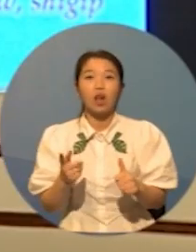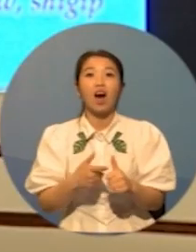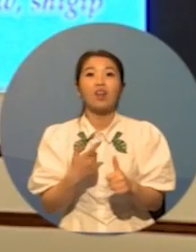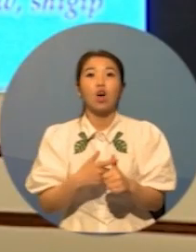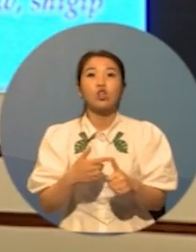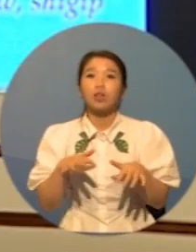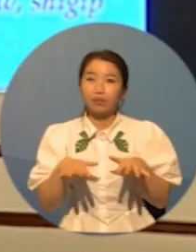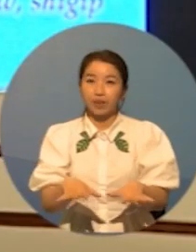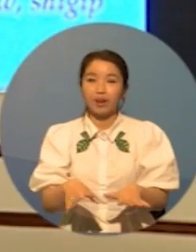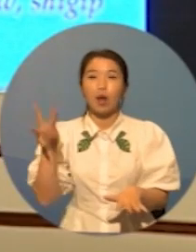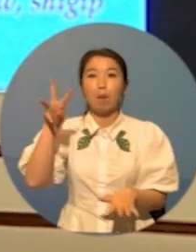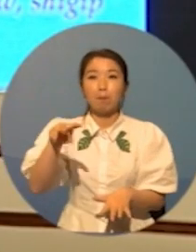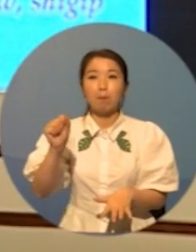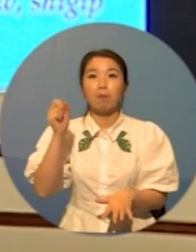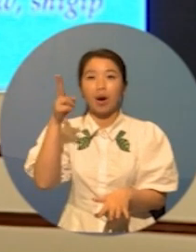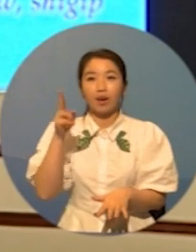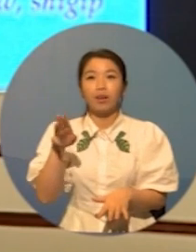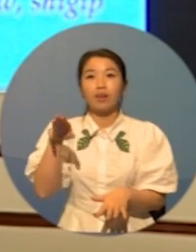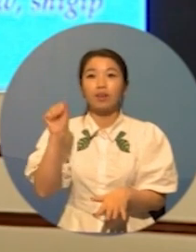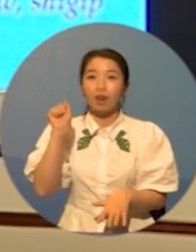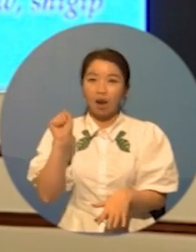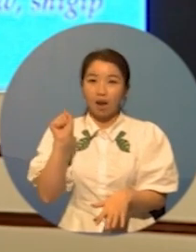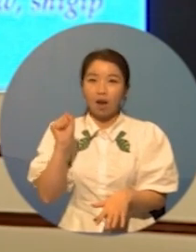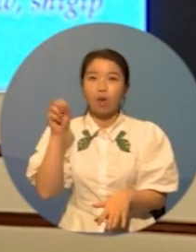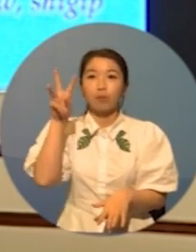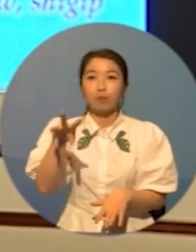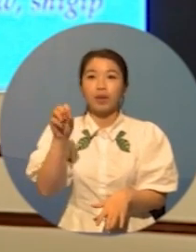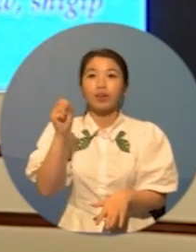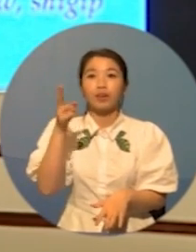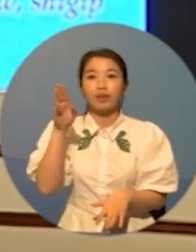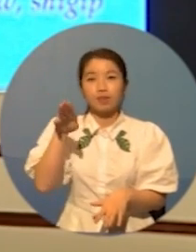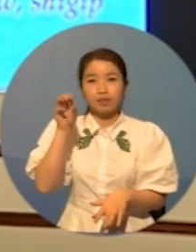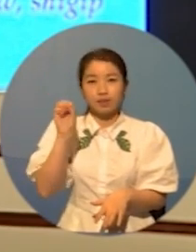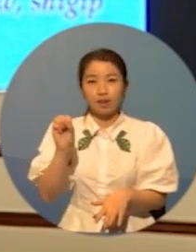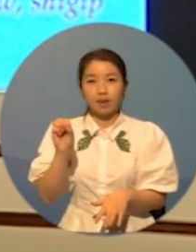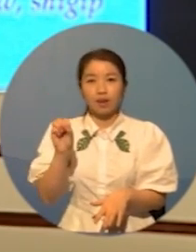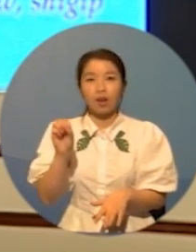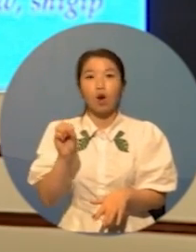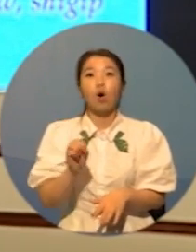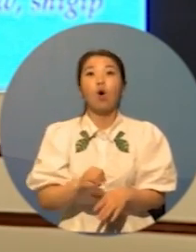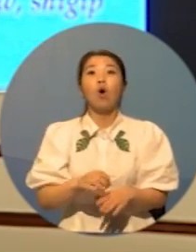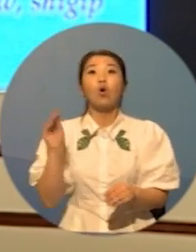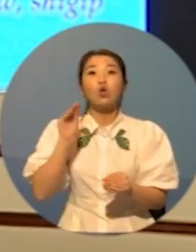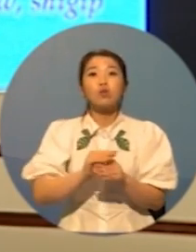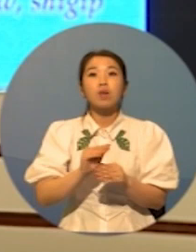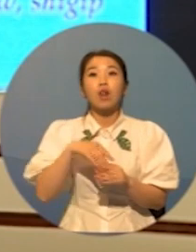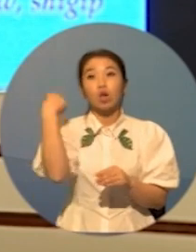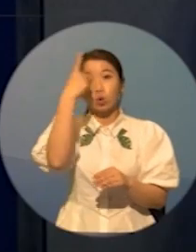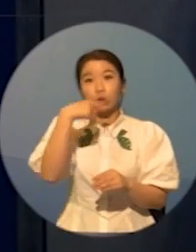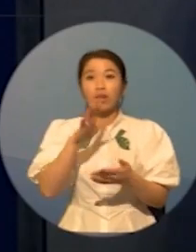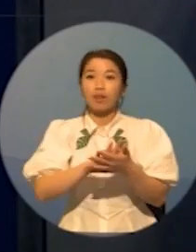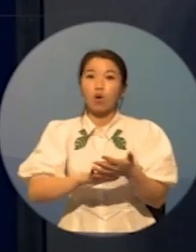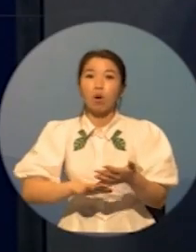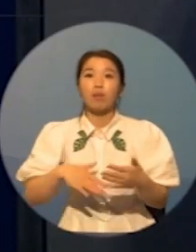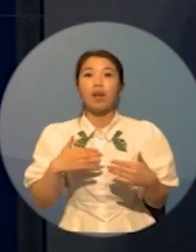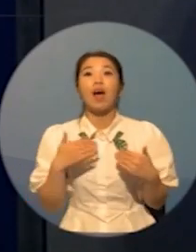Атауыш фейіл мақта мекте қосымталы түрінде де қолланылып, дауамлы хәзіргі мәхәл мәнісін аңлатады.